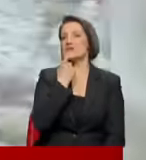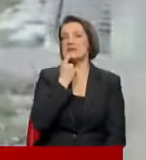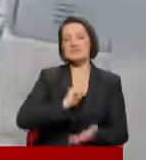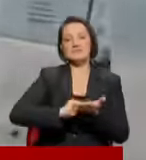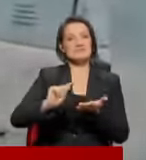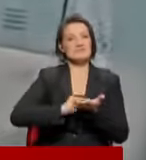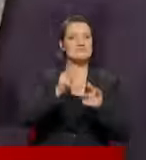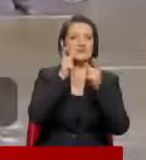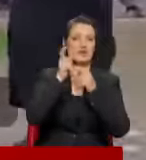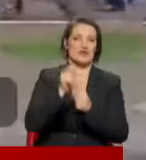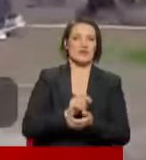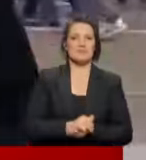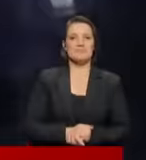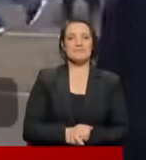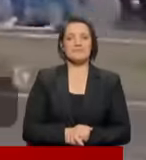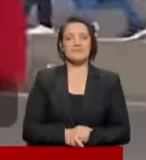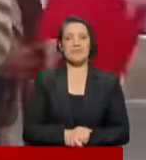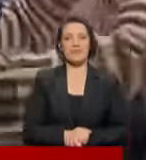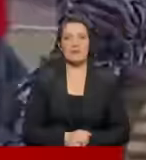yazdırması da dikkat çekti.